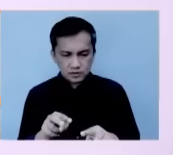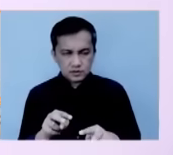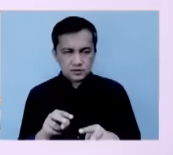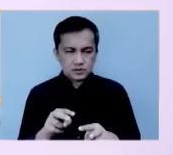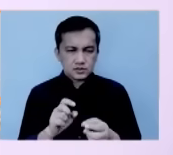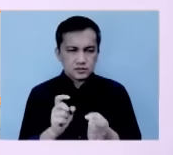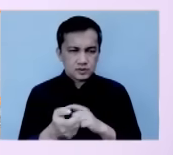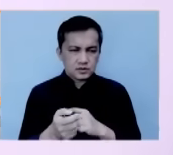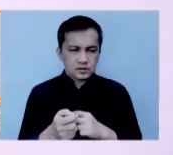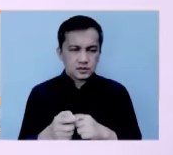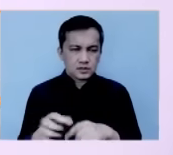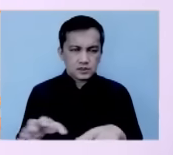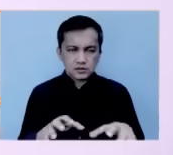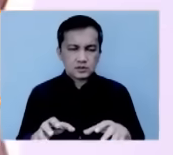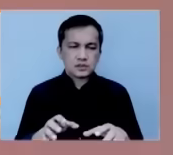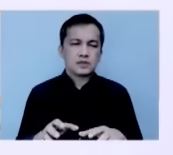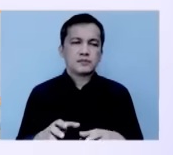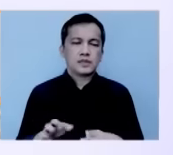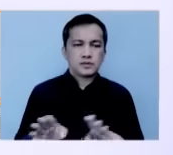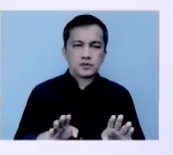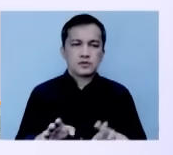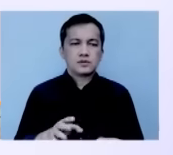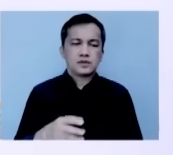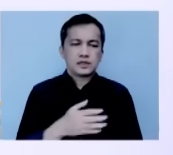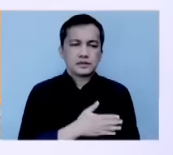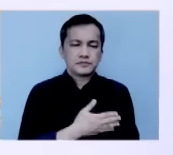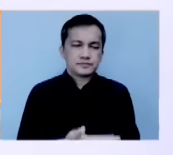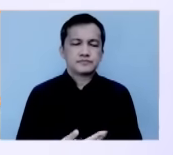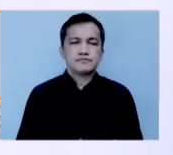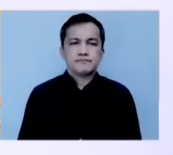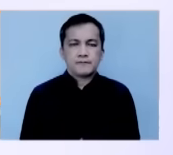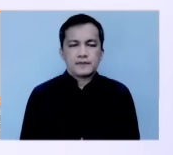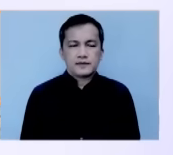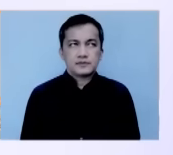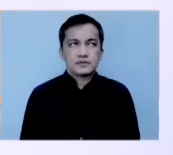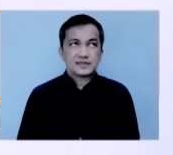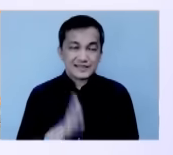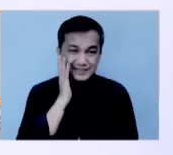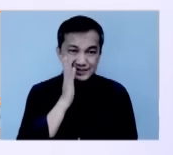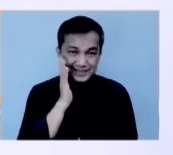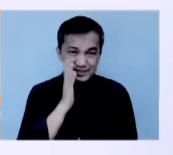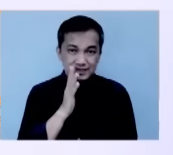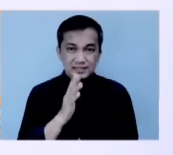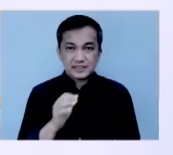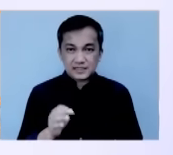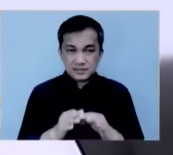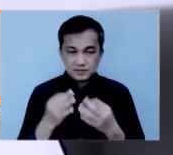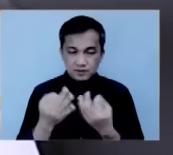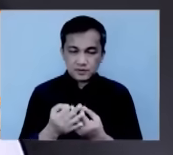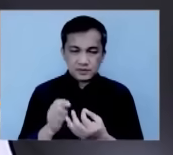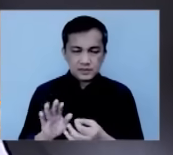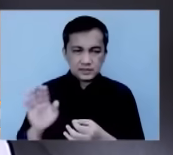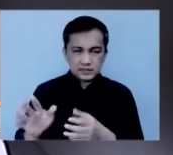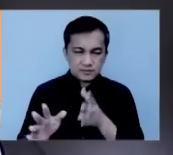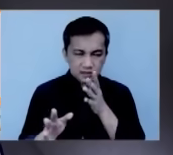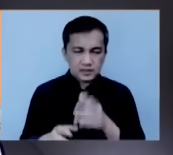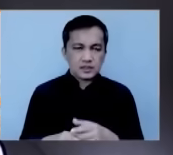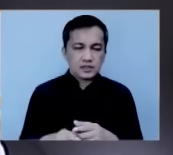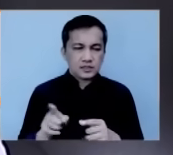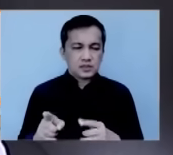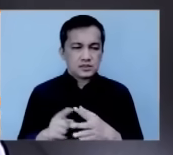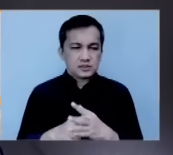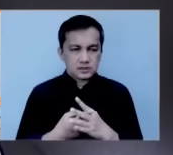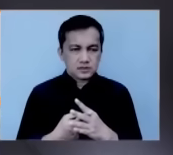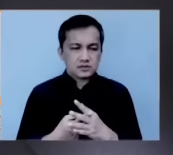ang ikinikilos ng anak. Pero nahihiya ako sa buong pamilya natin, ma, sabi niya ganun. Di doon nag-start na